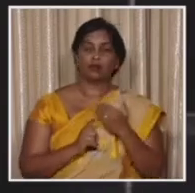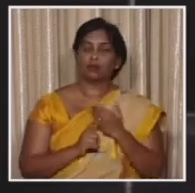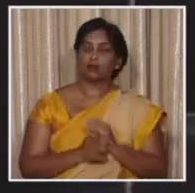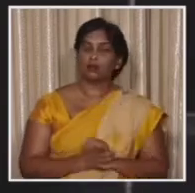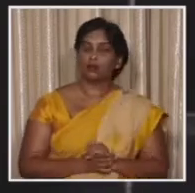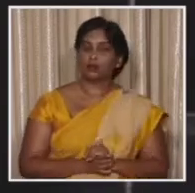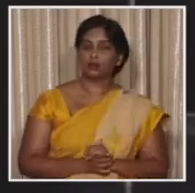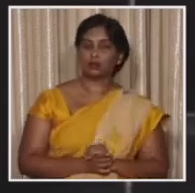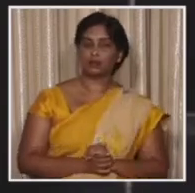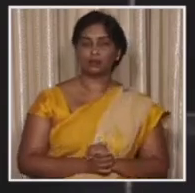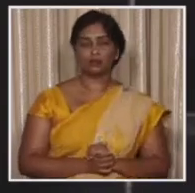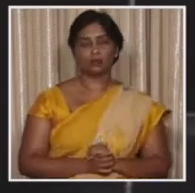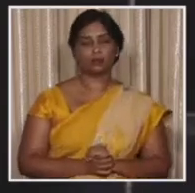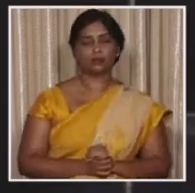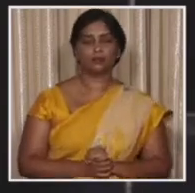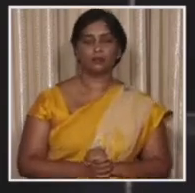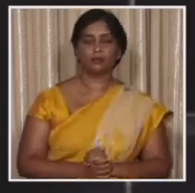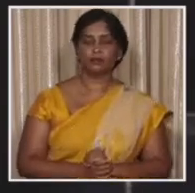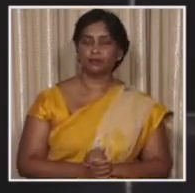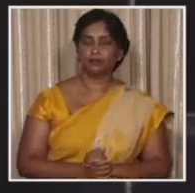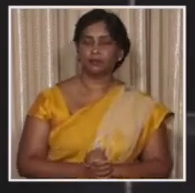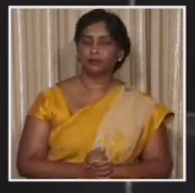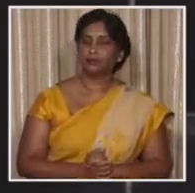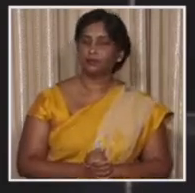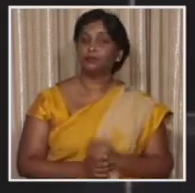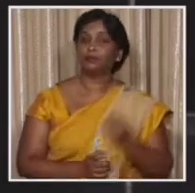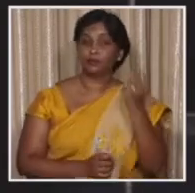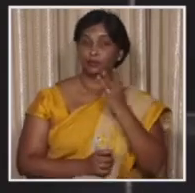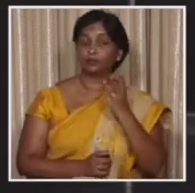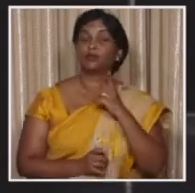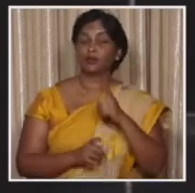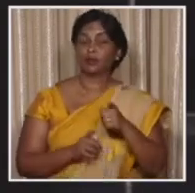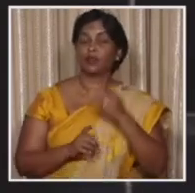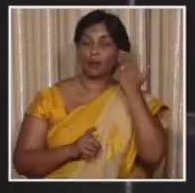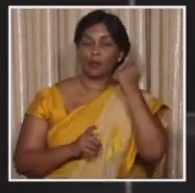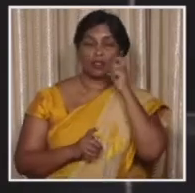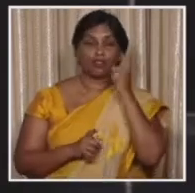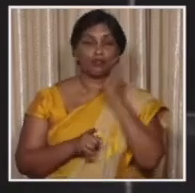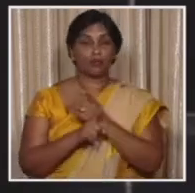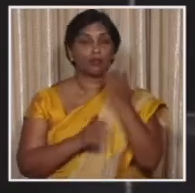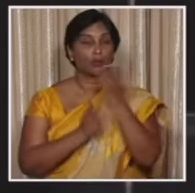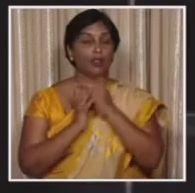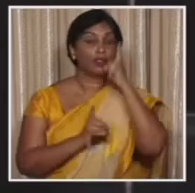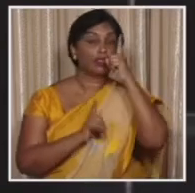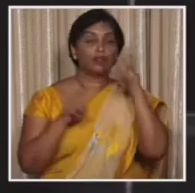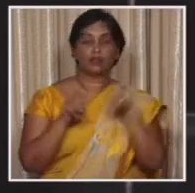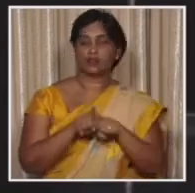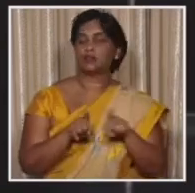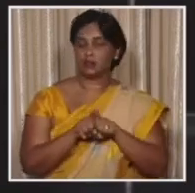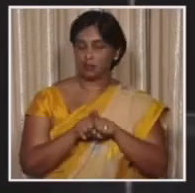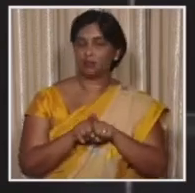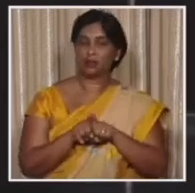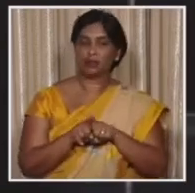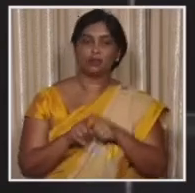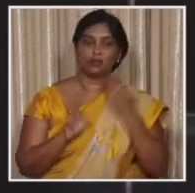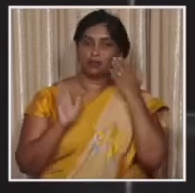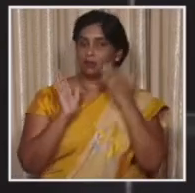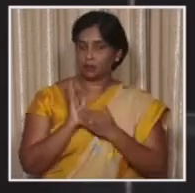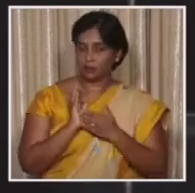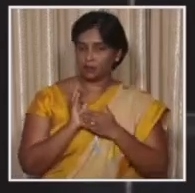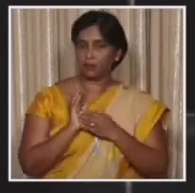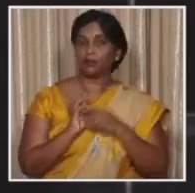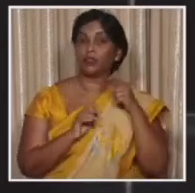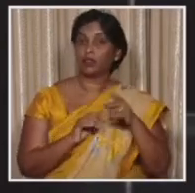පිදා ගුරු දෙවියන්, අම්මා තාත්තා ගුරු යන තුන් පිරිස ඉටු කරන කාර්යය දෙවියන්ගේ භූමිකාවට සමාන කර දැක්වීමක් ඉන් අරුත්